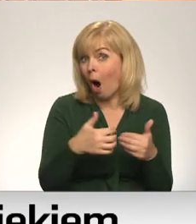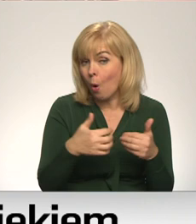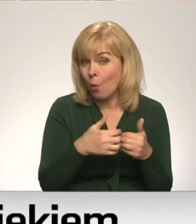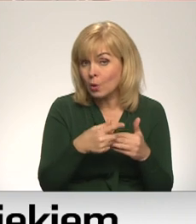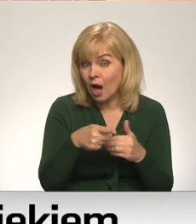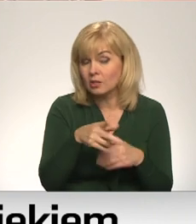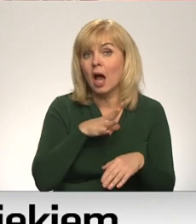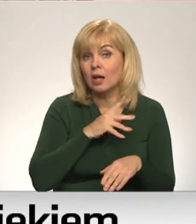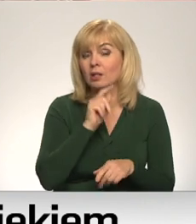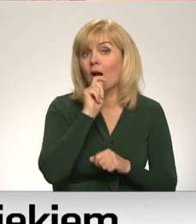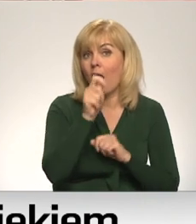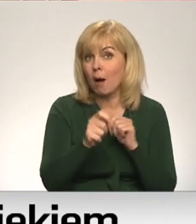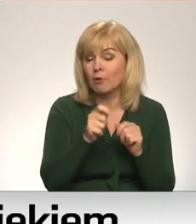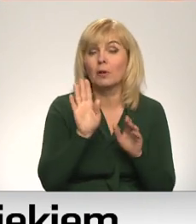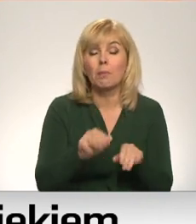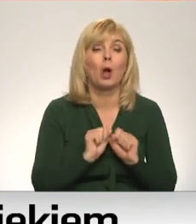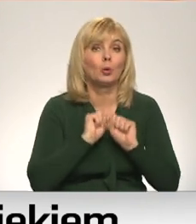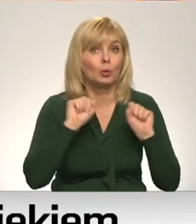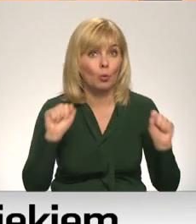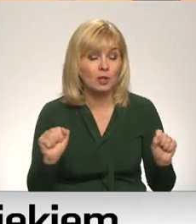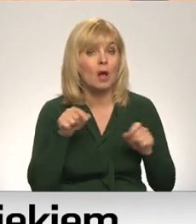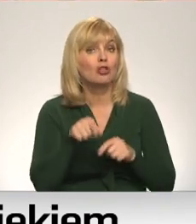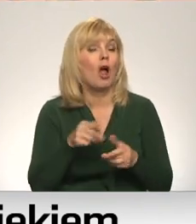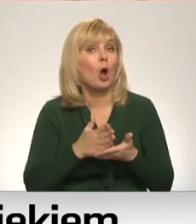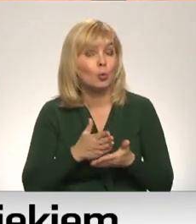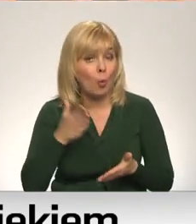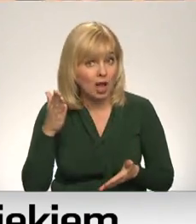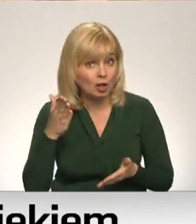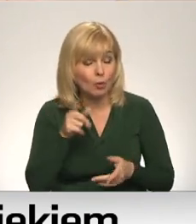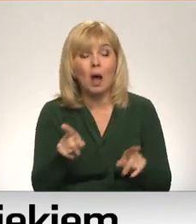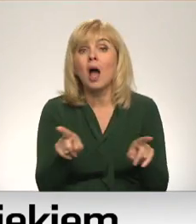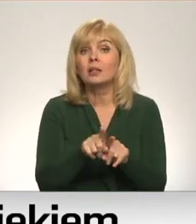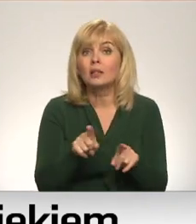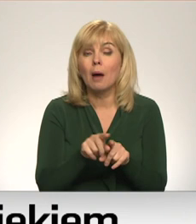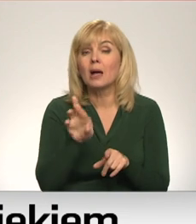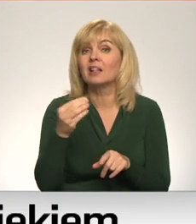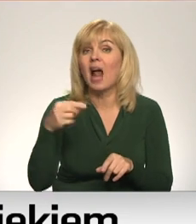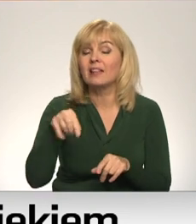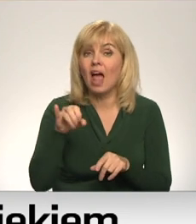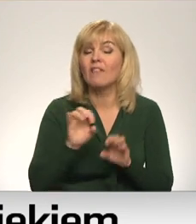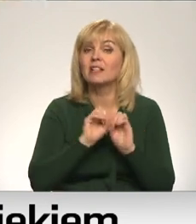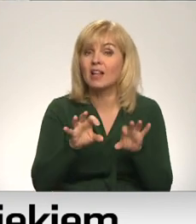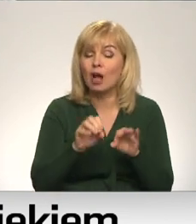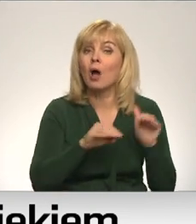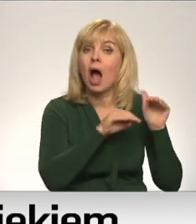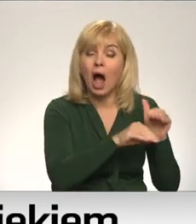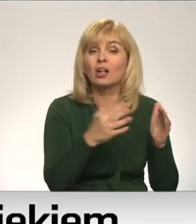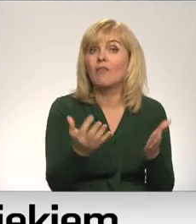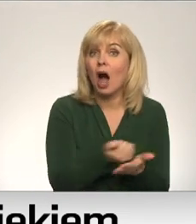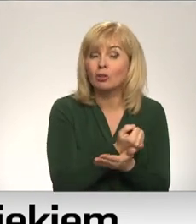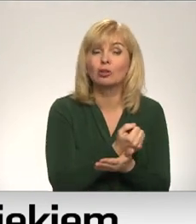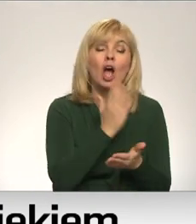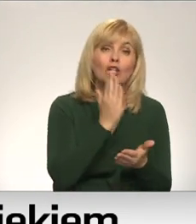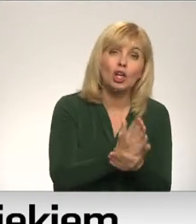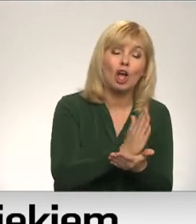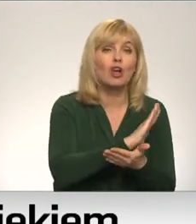ir apbalvots par drosmi šajā notikumā. Tāpat kā RTV skaidro Kaspars, arhīvos atrastas tiešas un